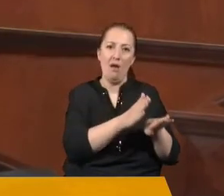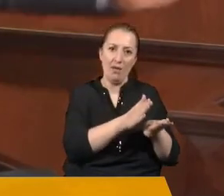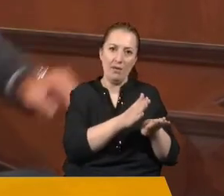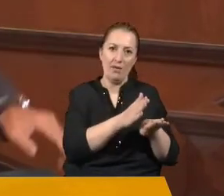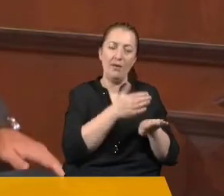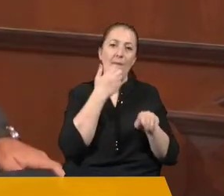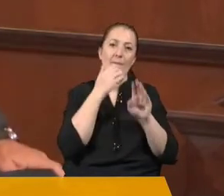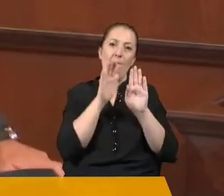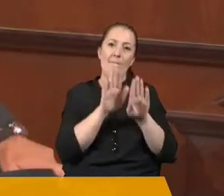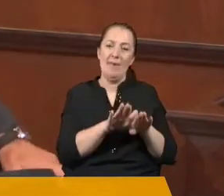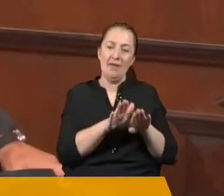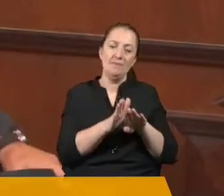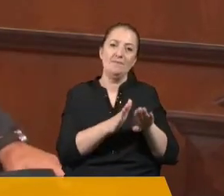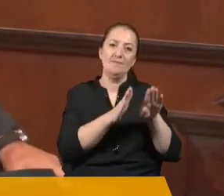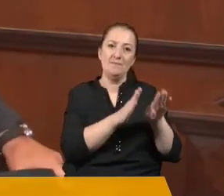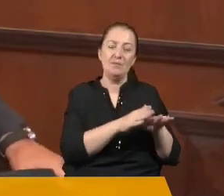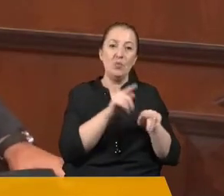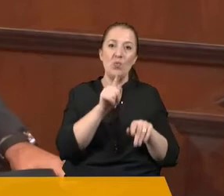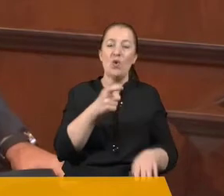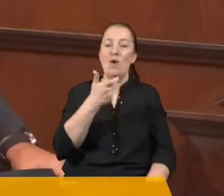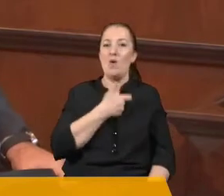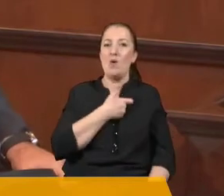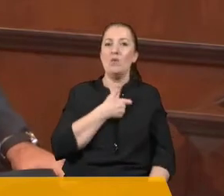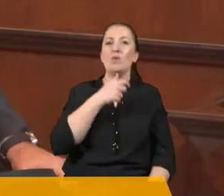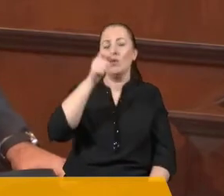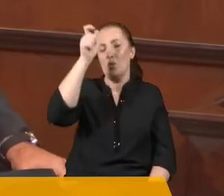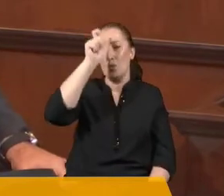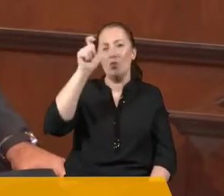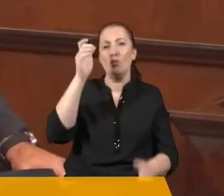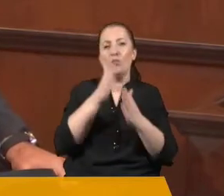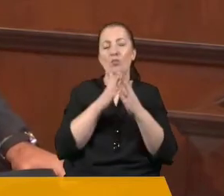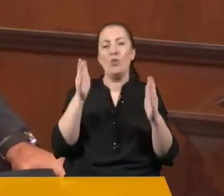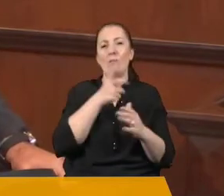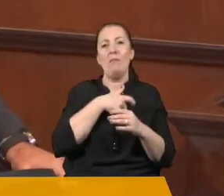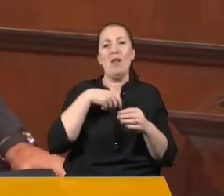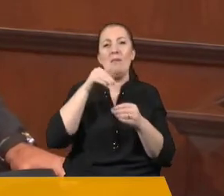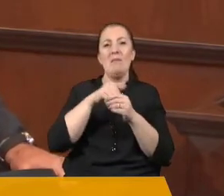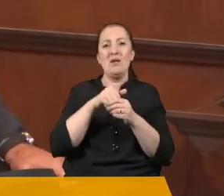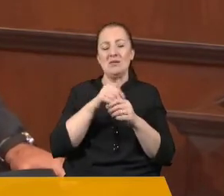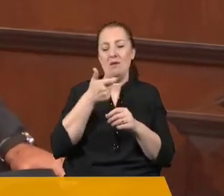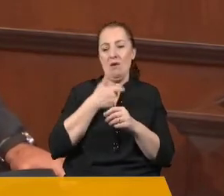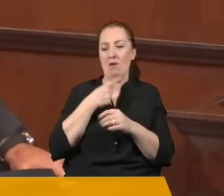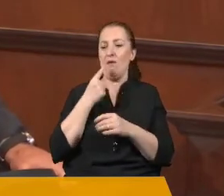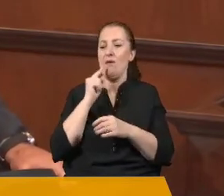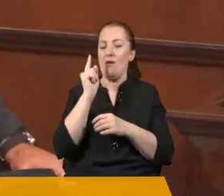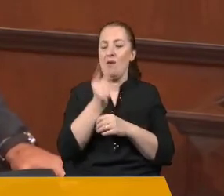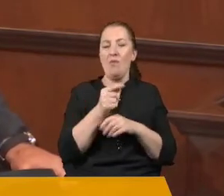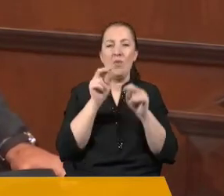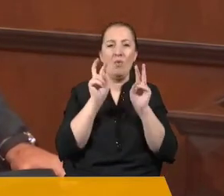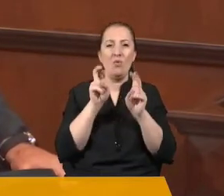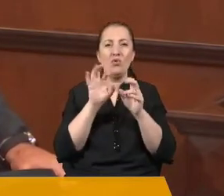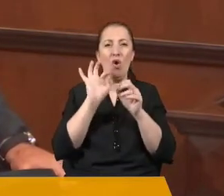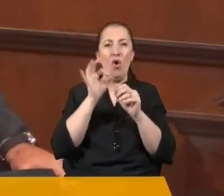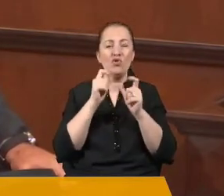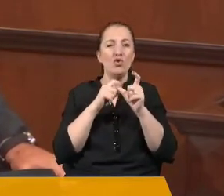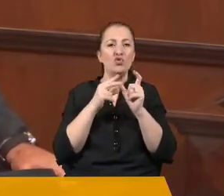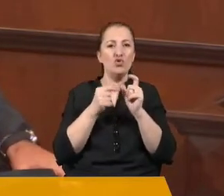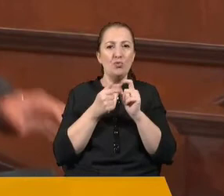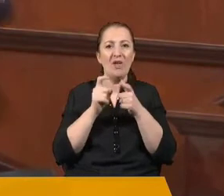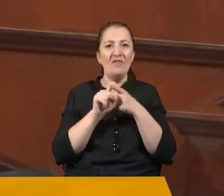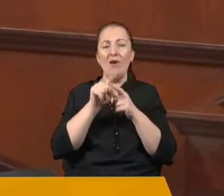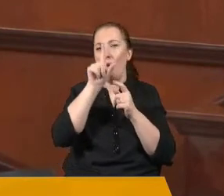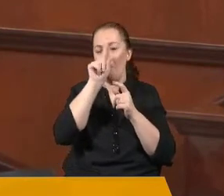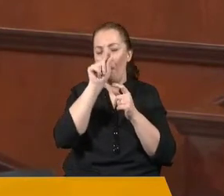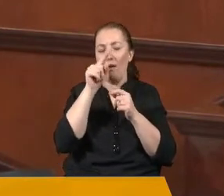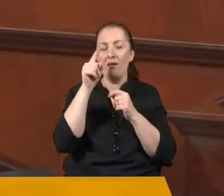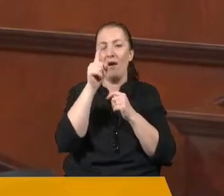parkladık. Şu yasa bakın Türkiye Büyük Millet Meclisi'nin yasayla emrettiği konu Ocak, Şubat ve Mart aylarında Ekrem